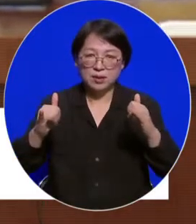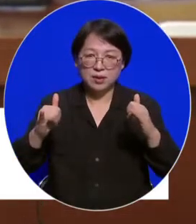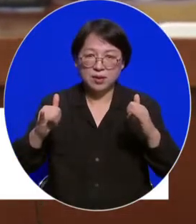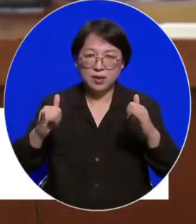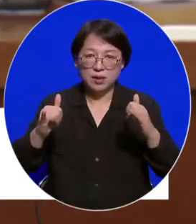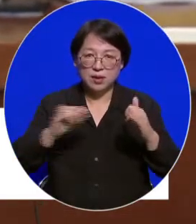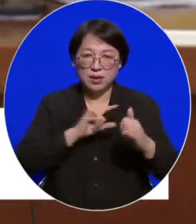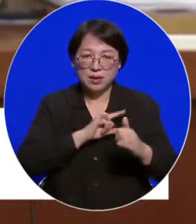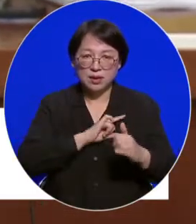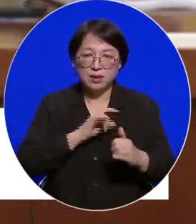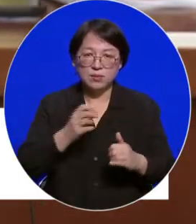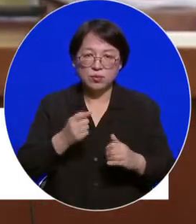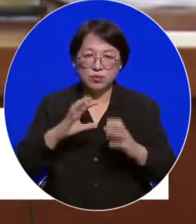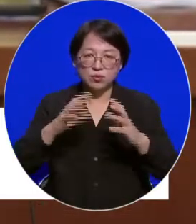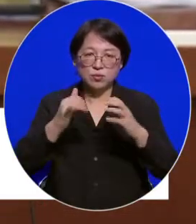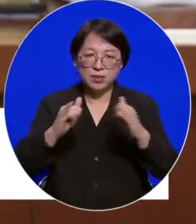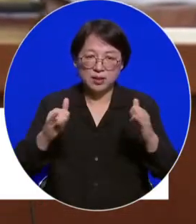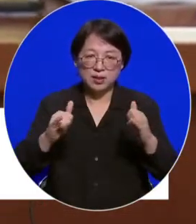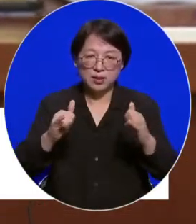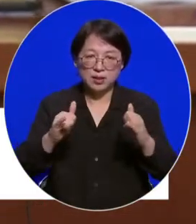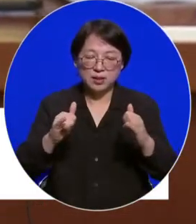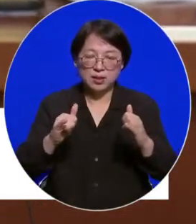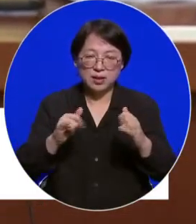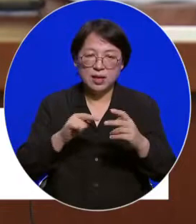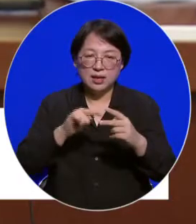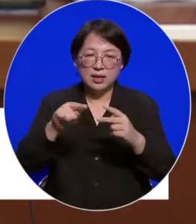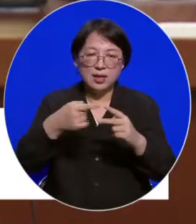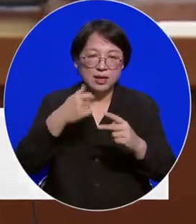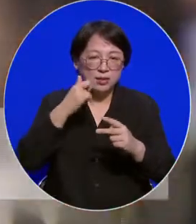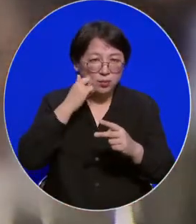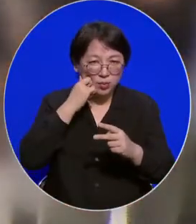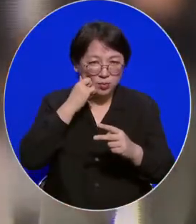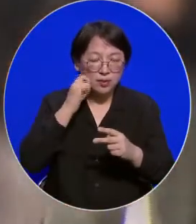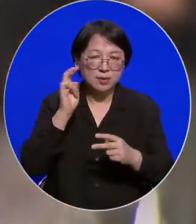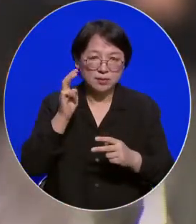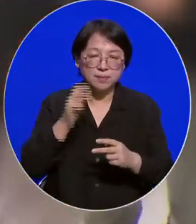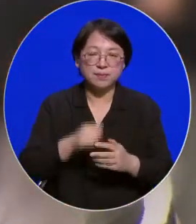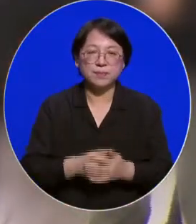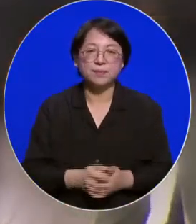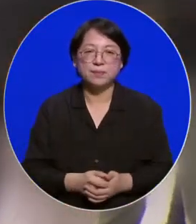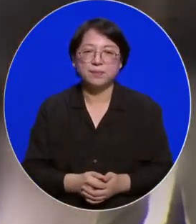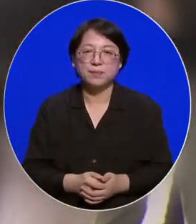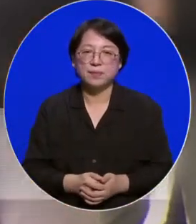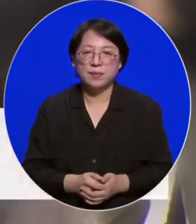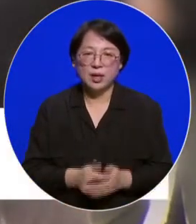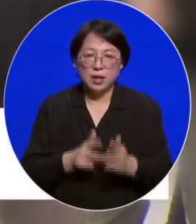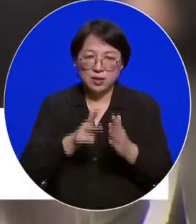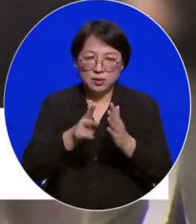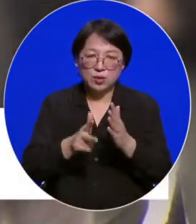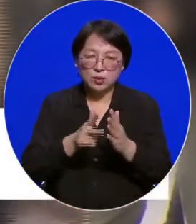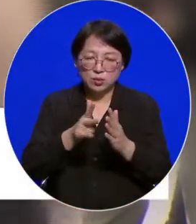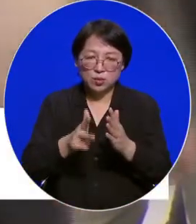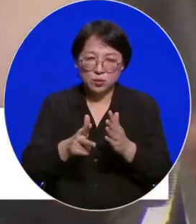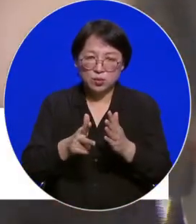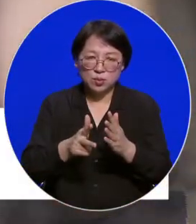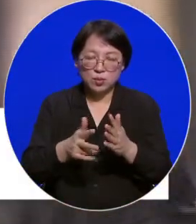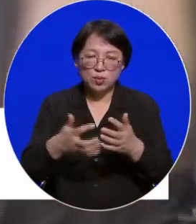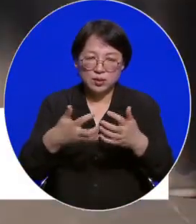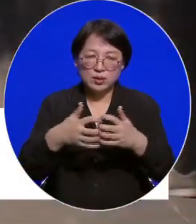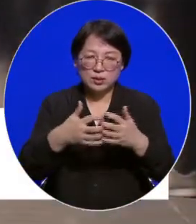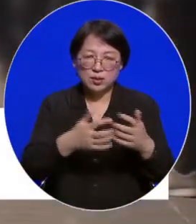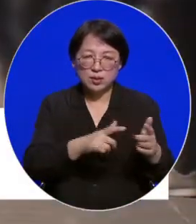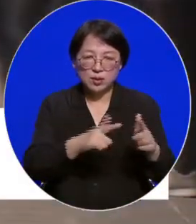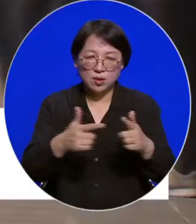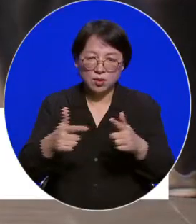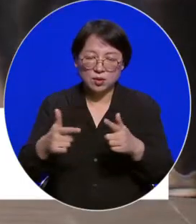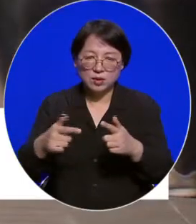국민의 이름으로 국민이 용납하지 않을 것임을. 원장관은 철도시설과 차량 정비, 운영 등 모든